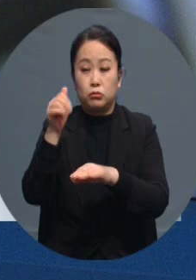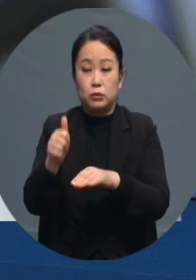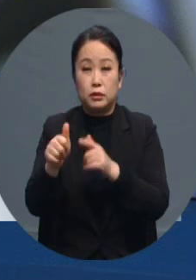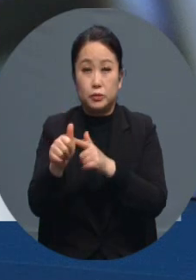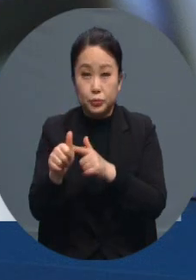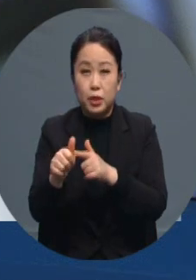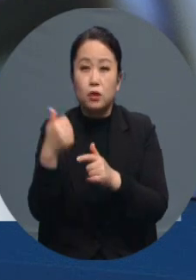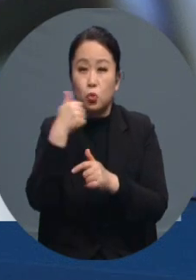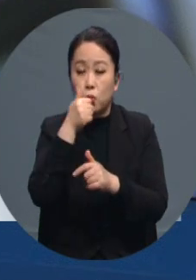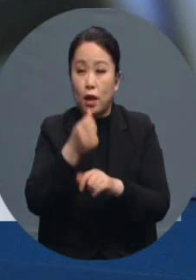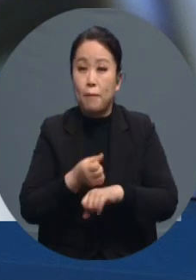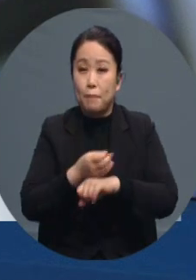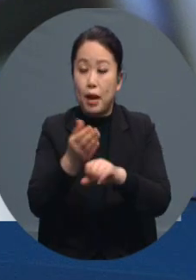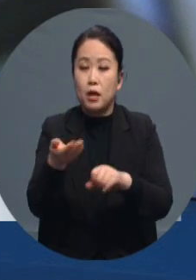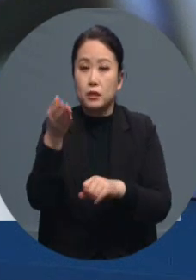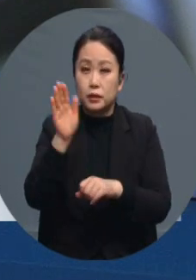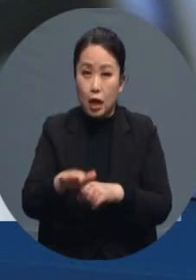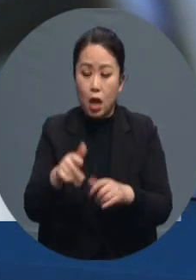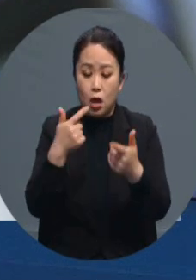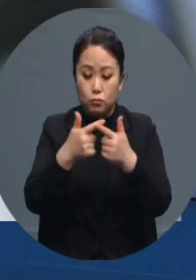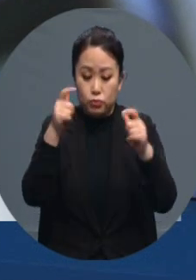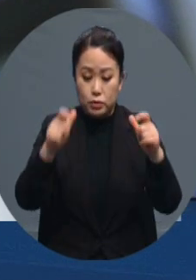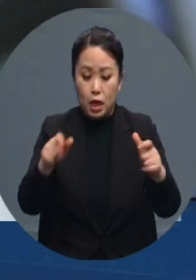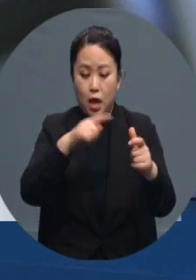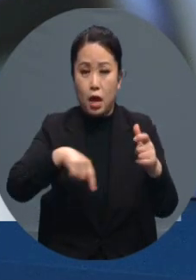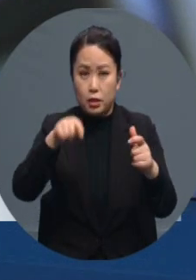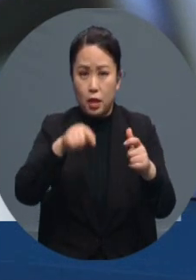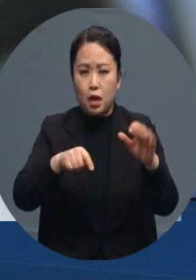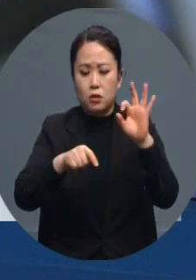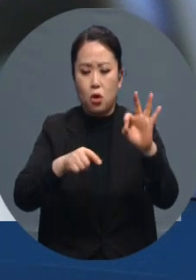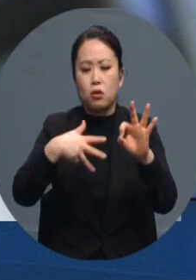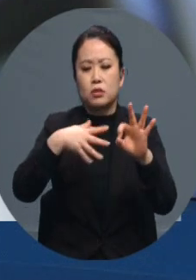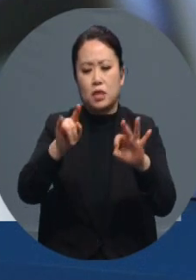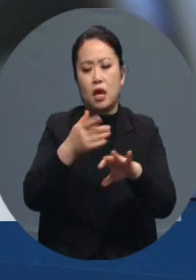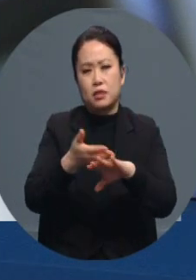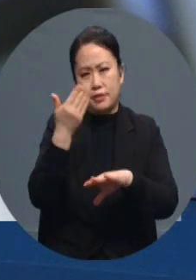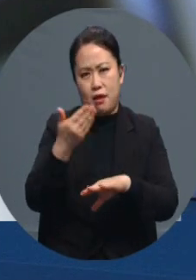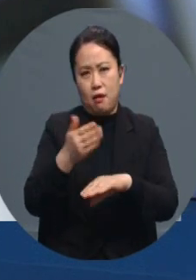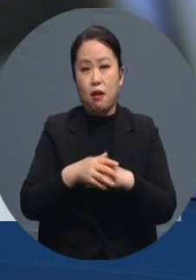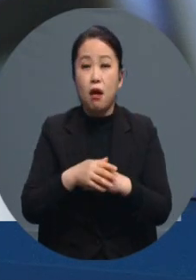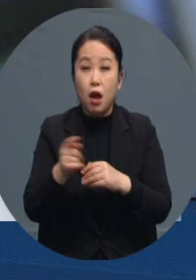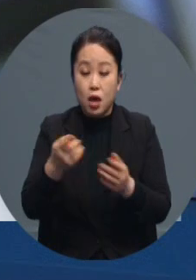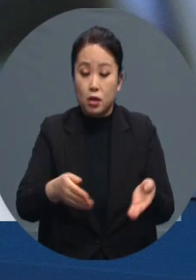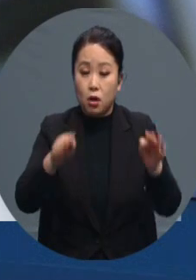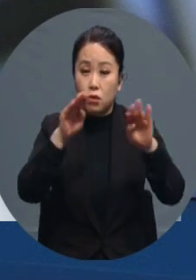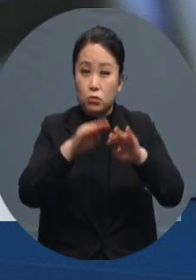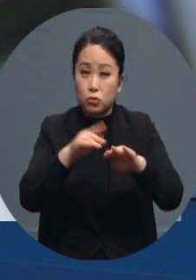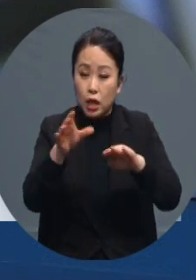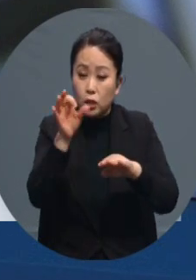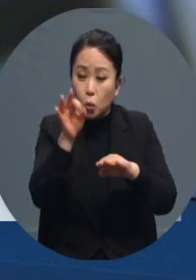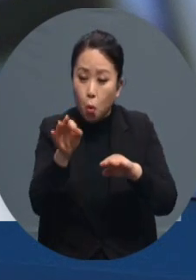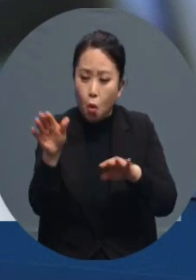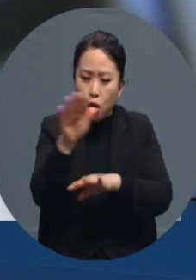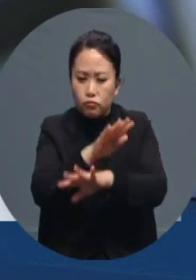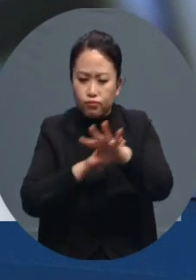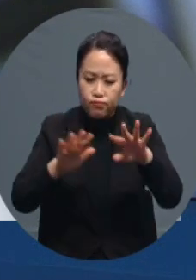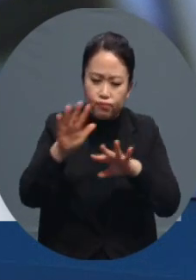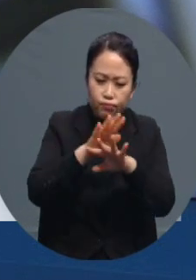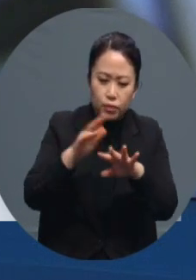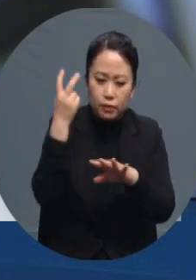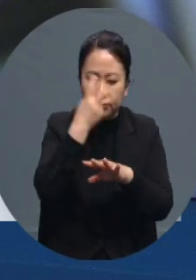오피스텔이 부산에만 무려 열쇠가 넘습니다 저희 취재진이이 건축물들의 작은 흐름을 추적해보니